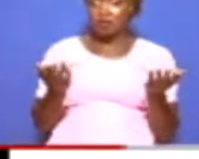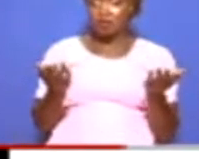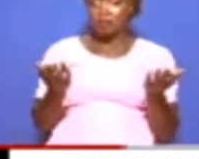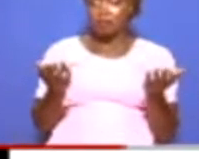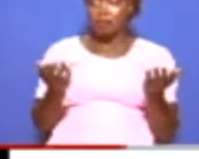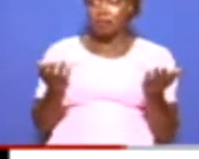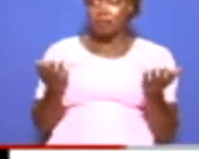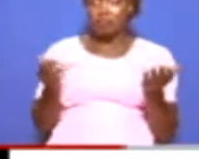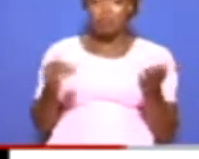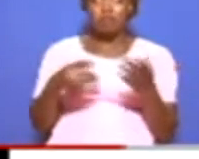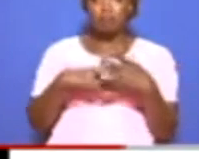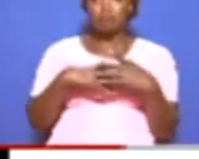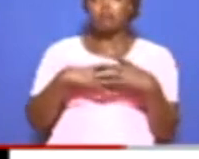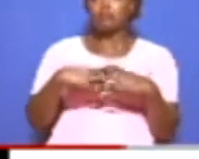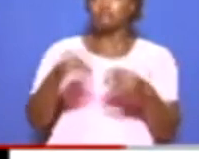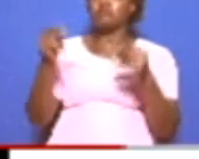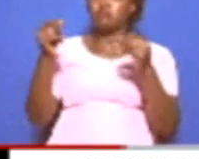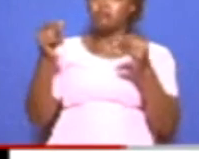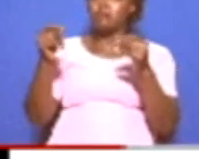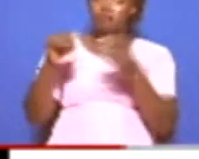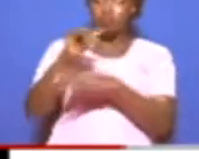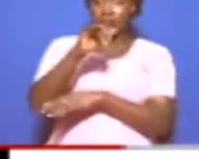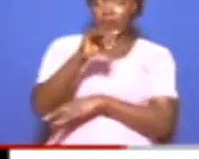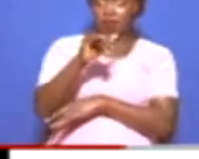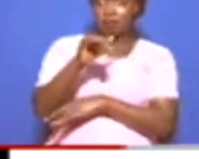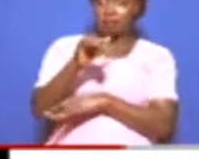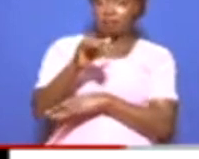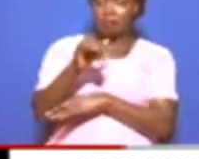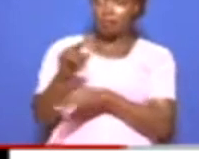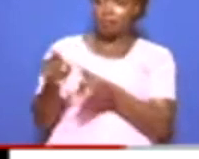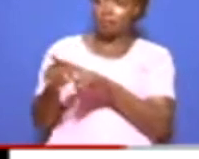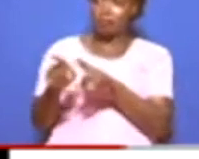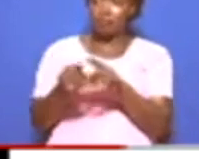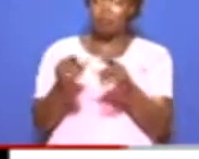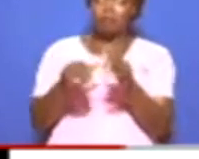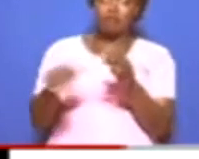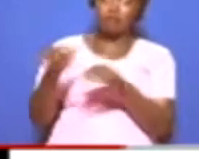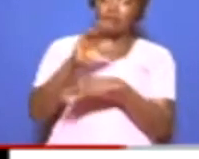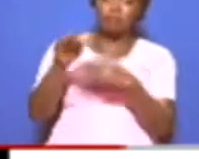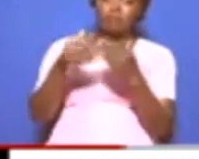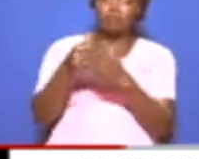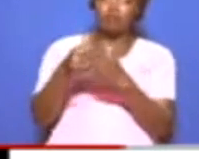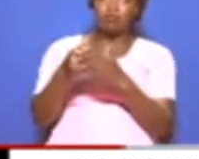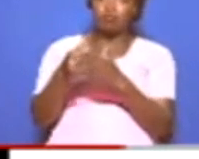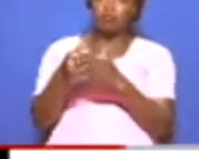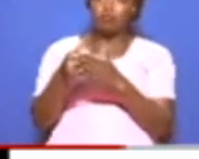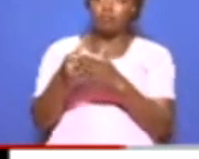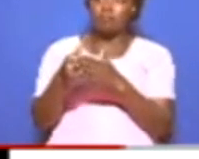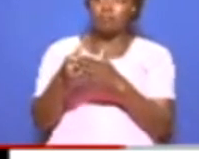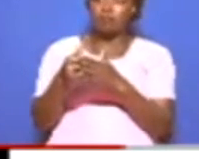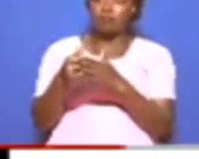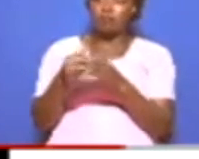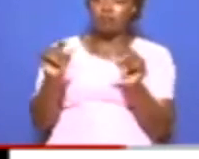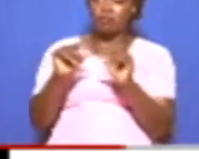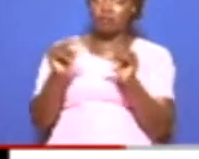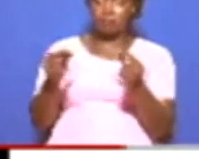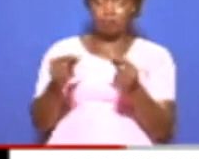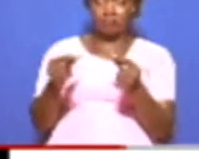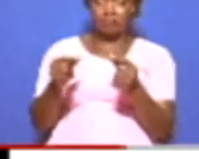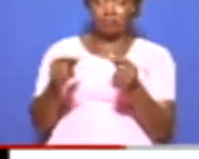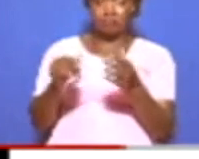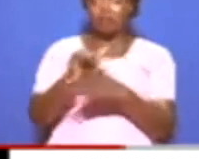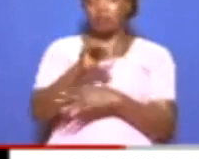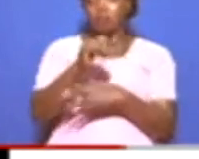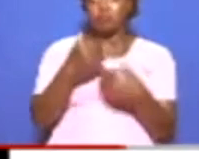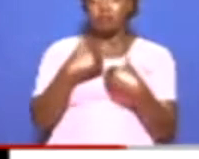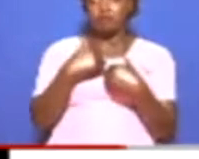ndege. Na zaidi kuwa ni yule rubani ana kategori yake ya ndege. Na